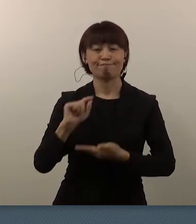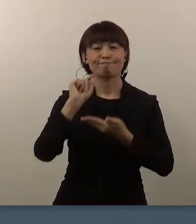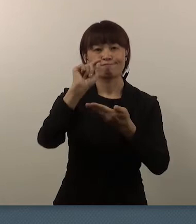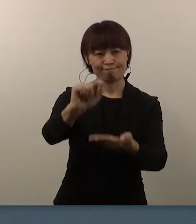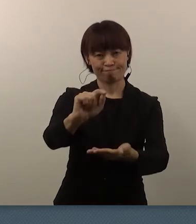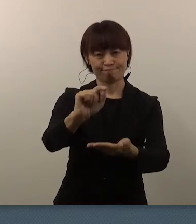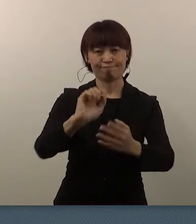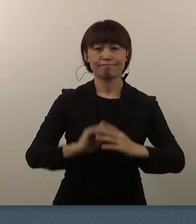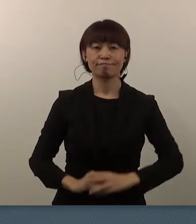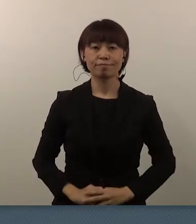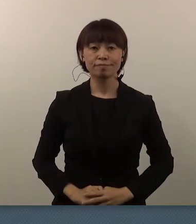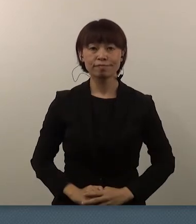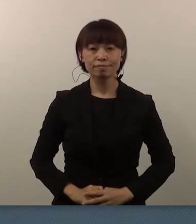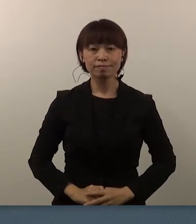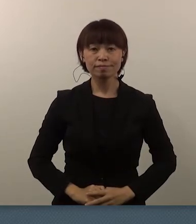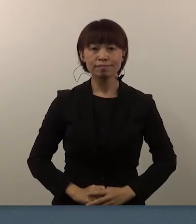します。